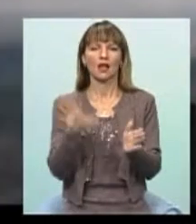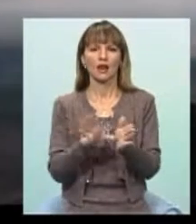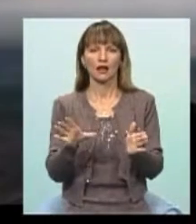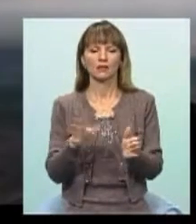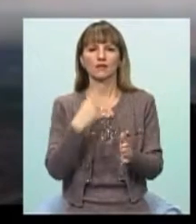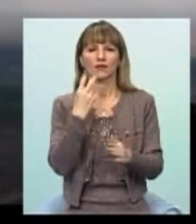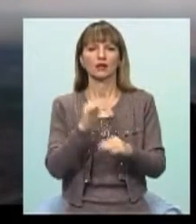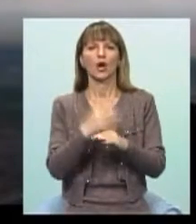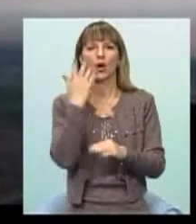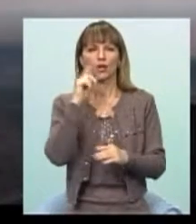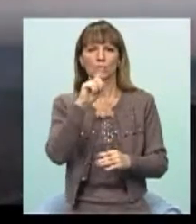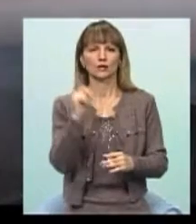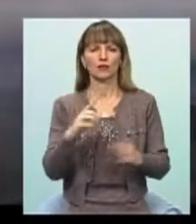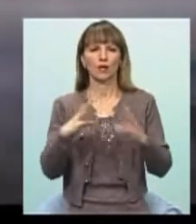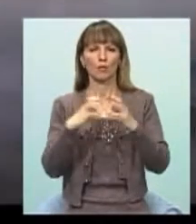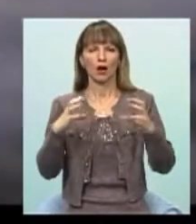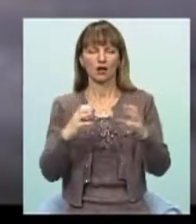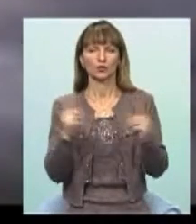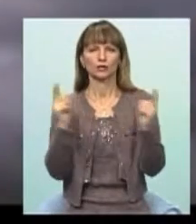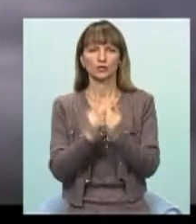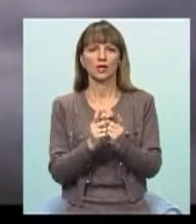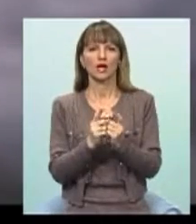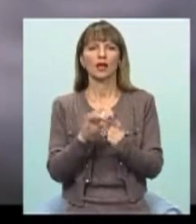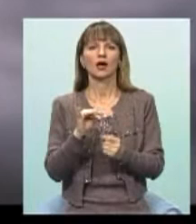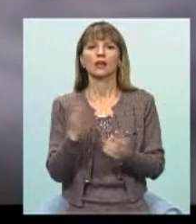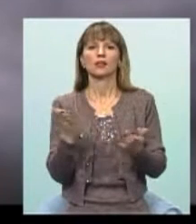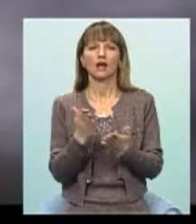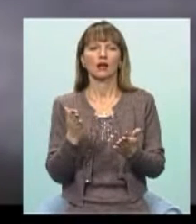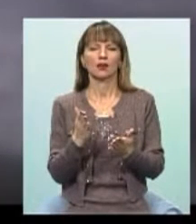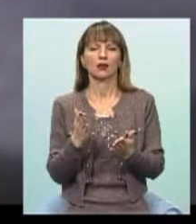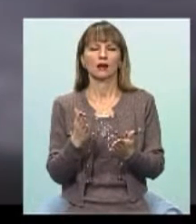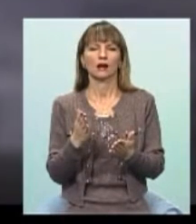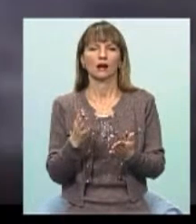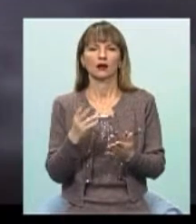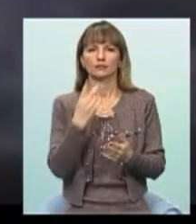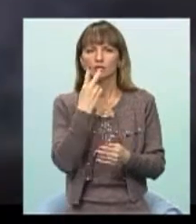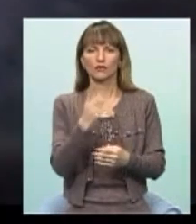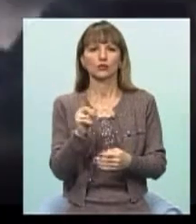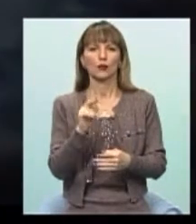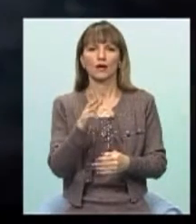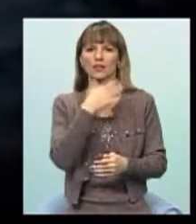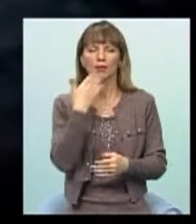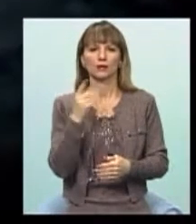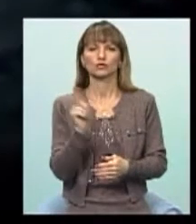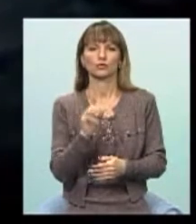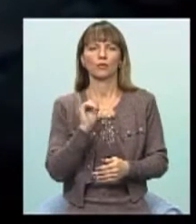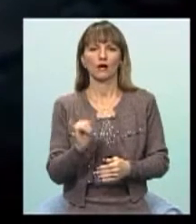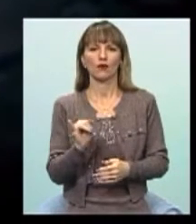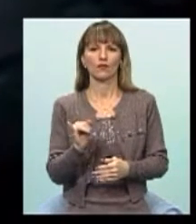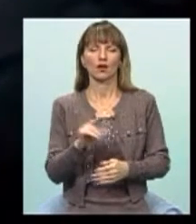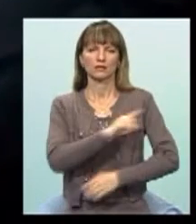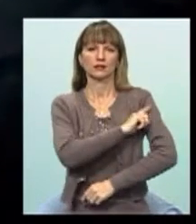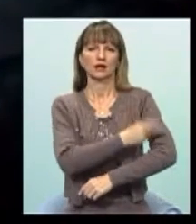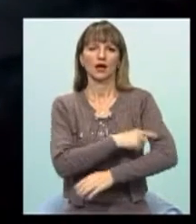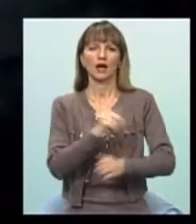з'ясувати, коли грозові хмари зустрінуться та як ними керувати, аби вони не накоїли лиха. Потужна атмосферна електрика дуже часто